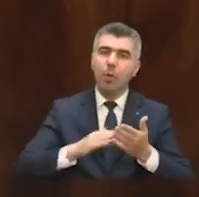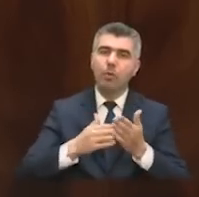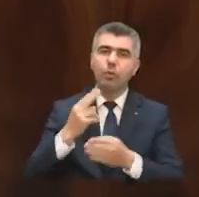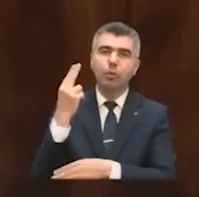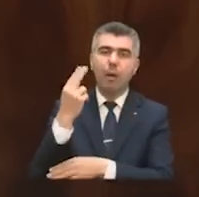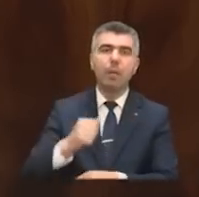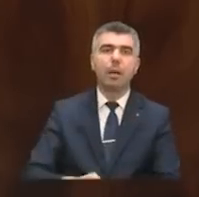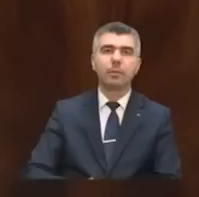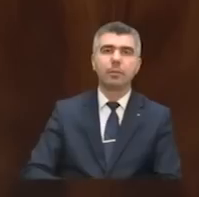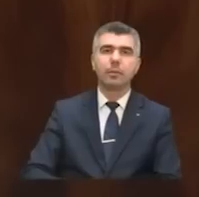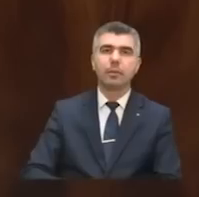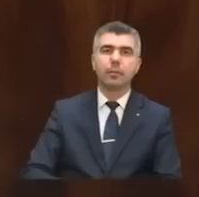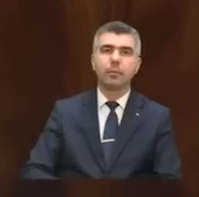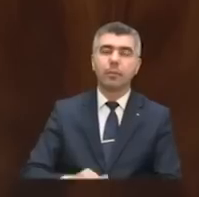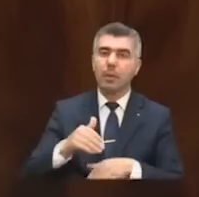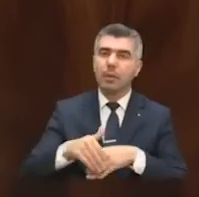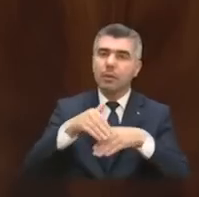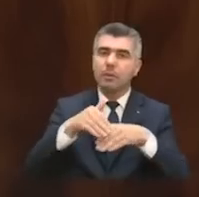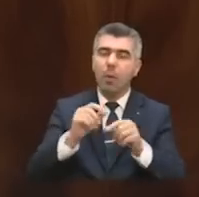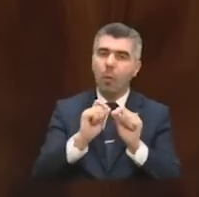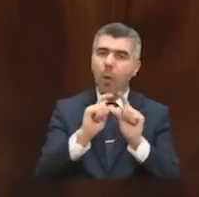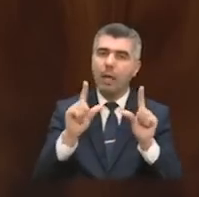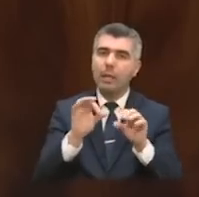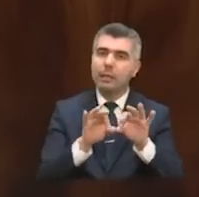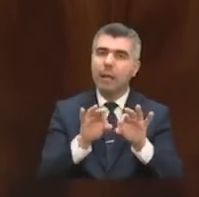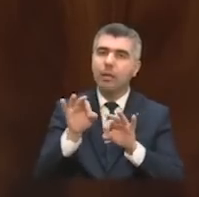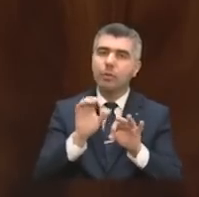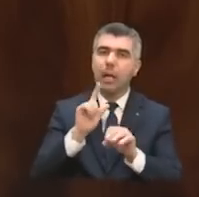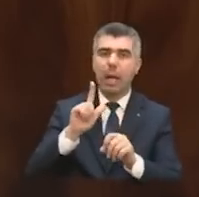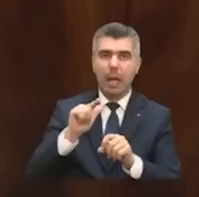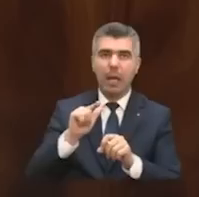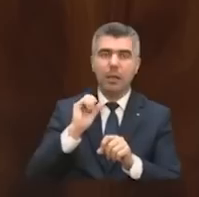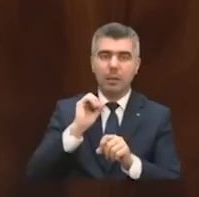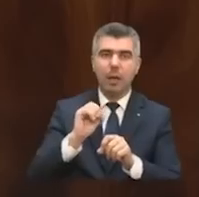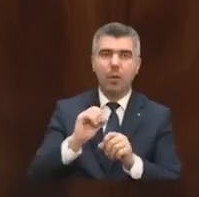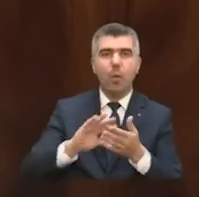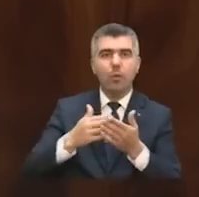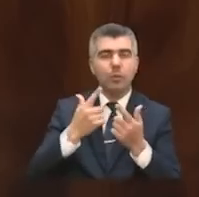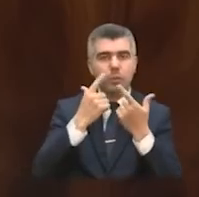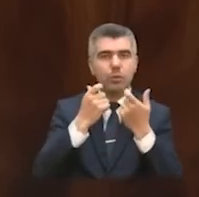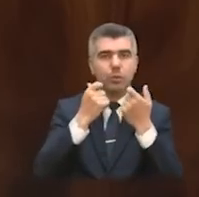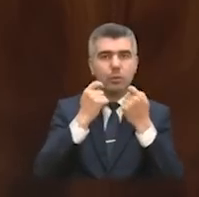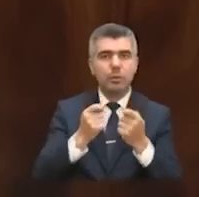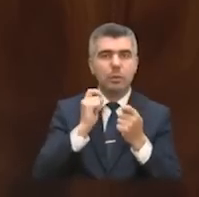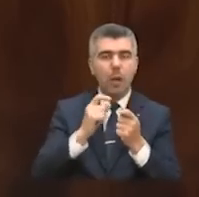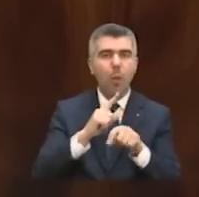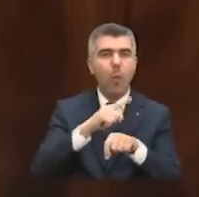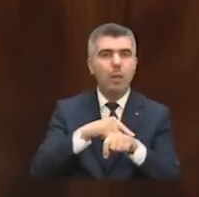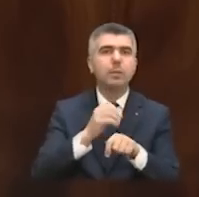للجامعه. اذا توجه واضح، استراتيجيه كاينه، غادي نهبطوها للميدان. عندنا الوقت قدامنا،